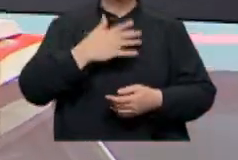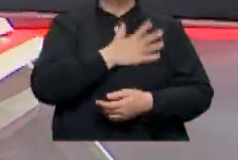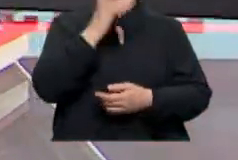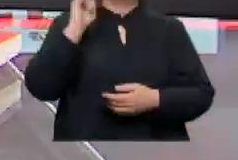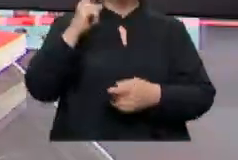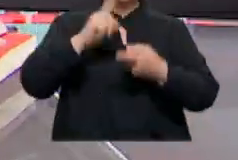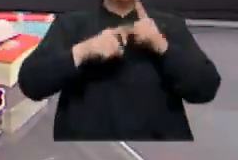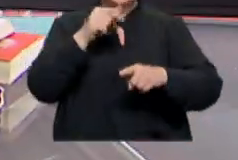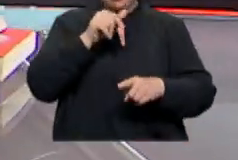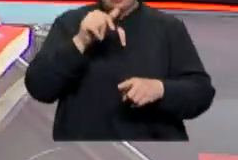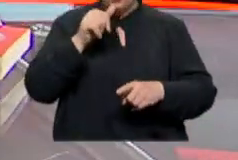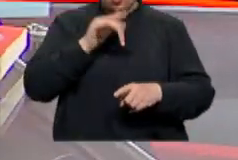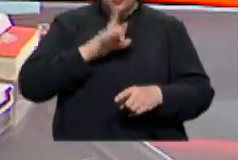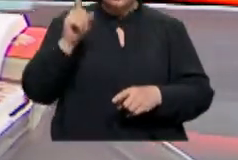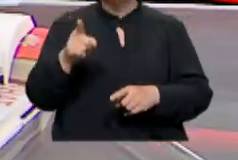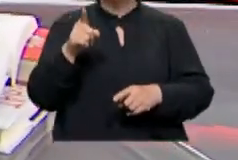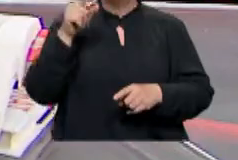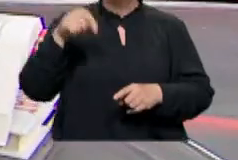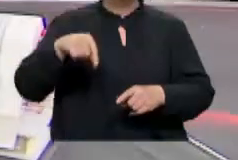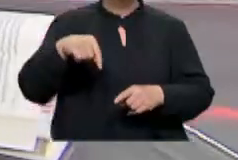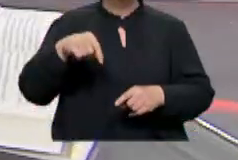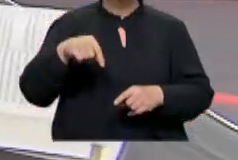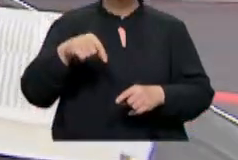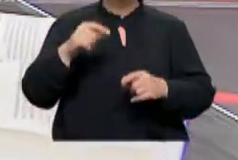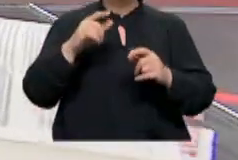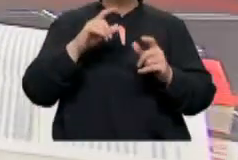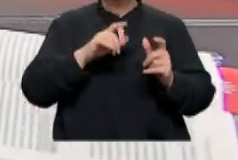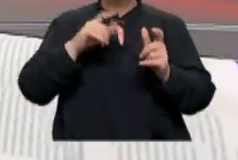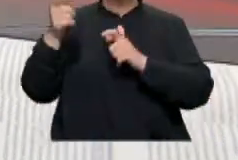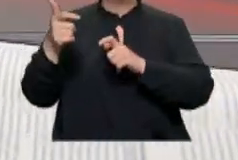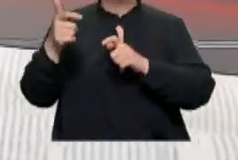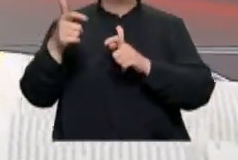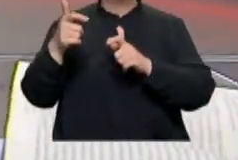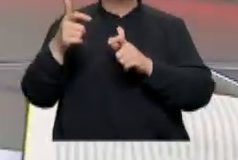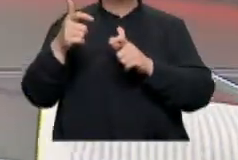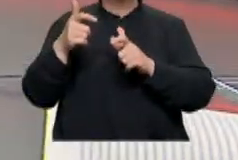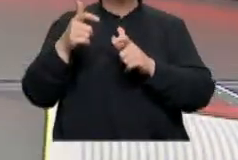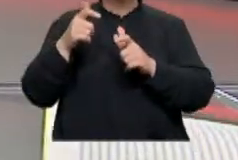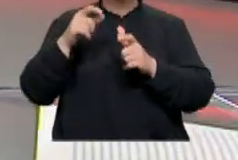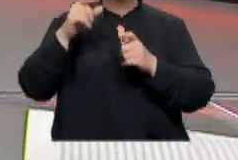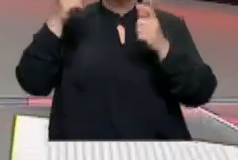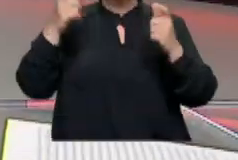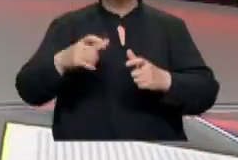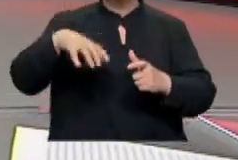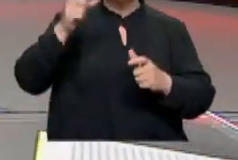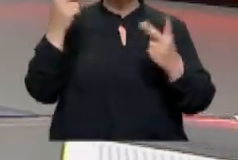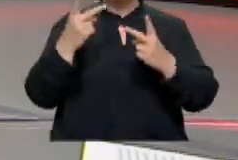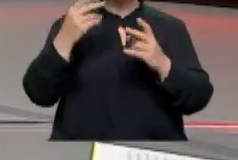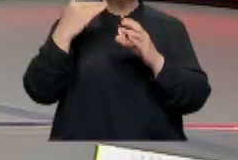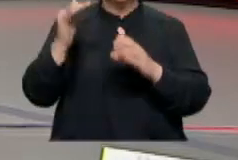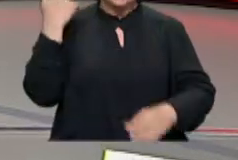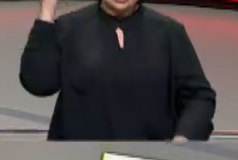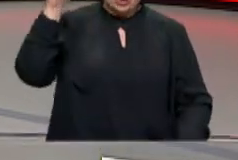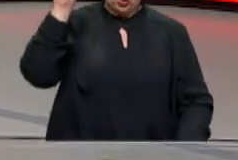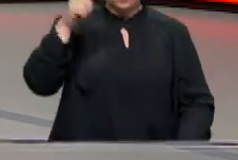Başkanı Kemal Kılıçdaroğlu bugün göç idaresine mesaj gönderdi adeta. Geliyorum